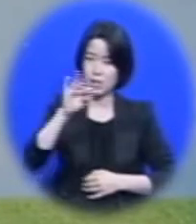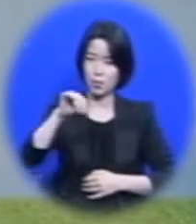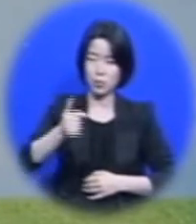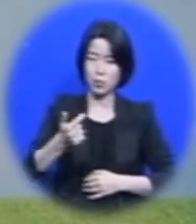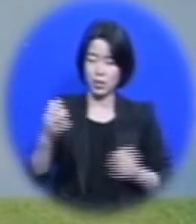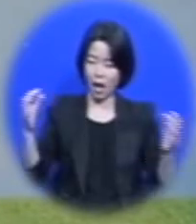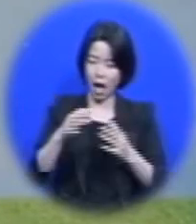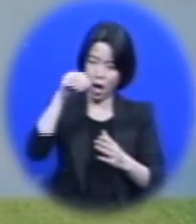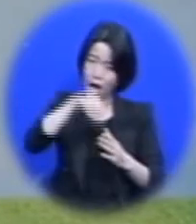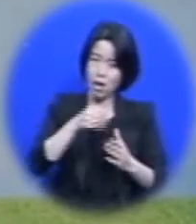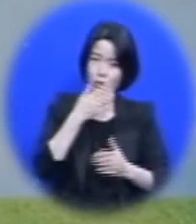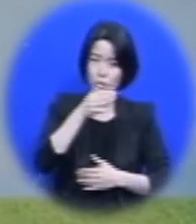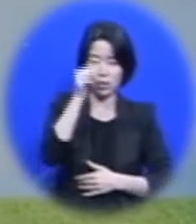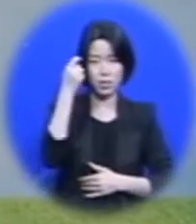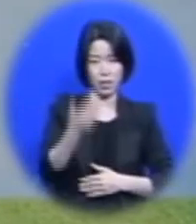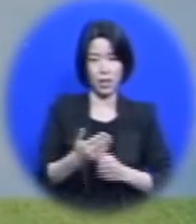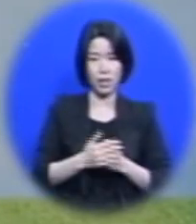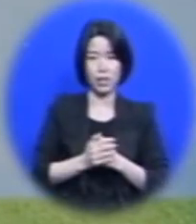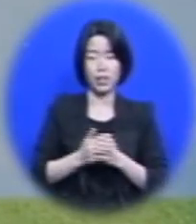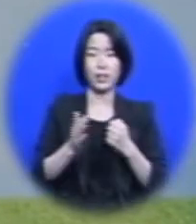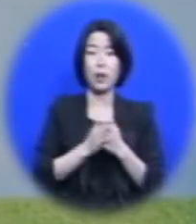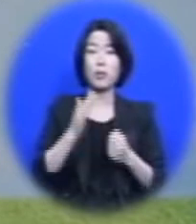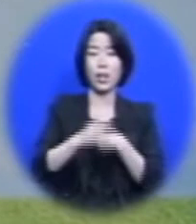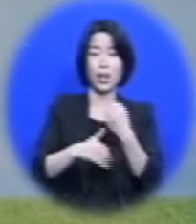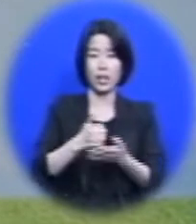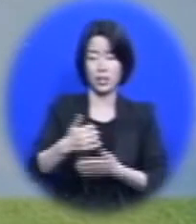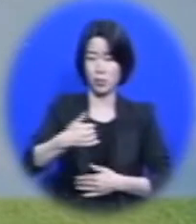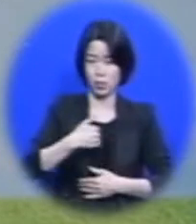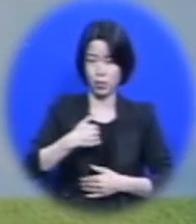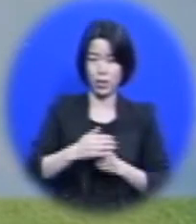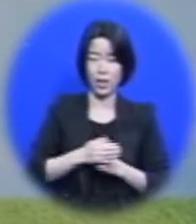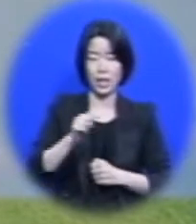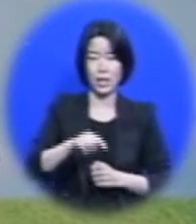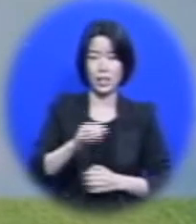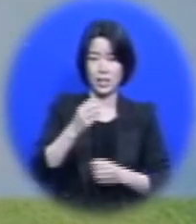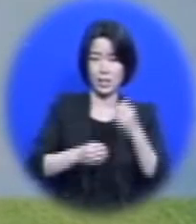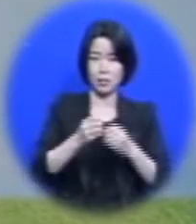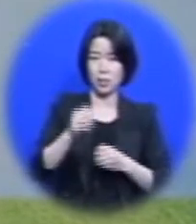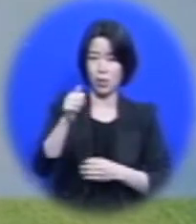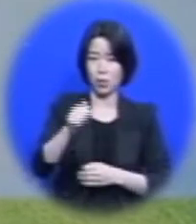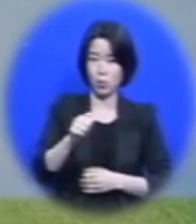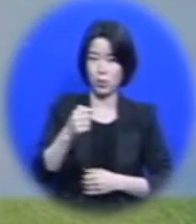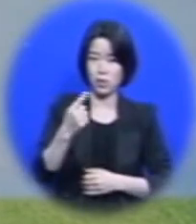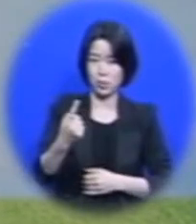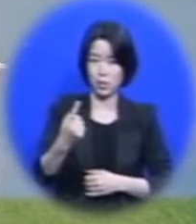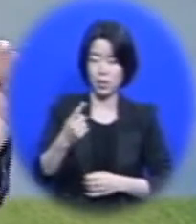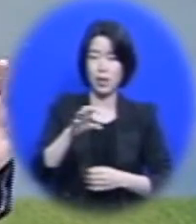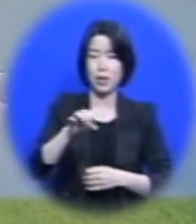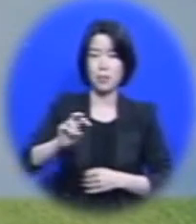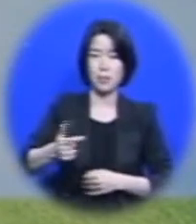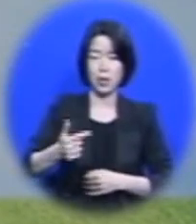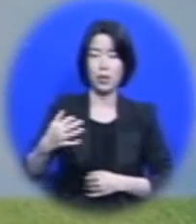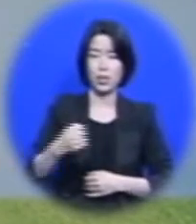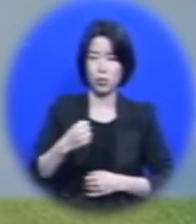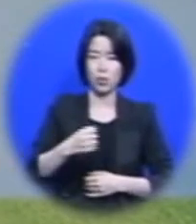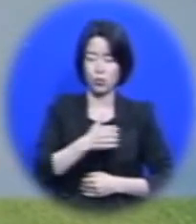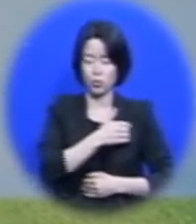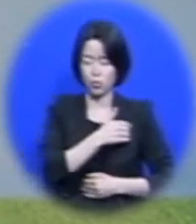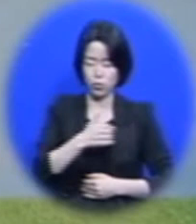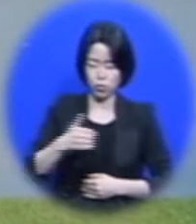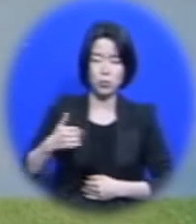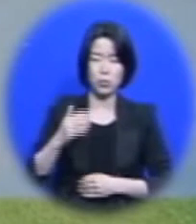거죠. 그래서 하나님이 저에게 이 시편 51편을 가지고 충분히 설교할 마음을